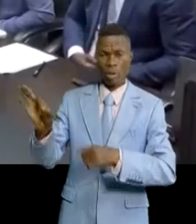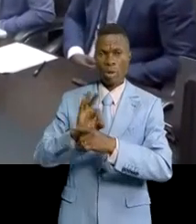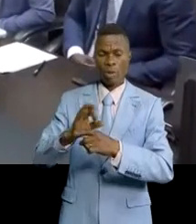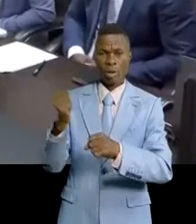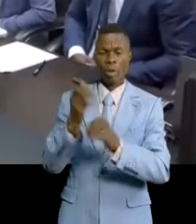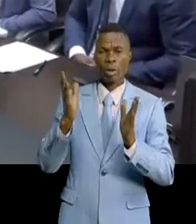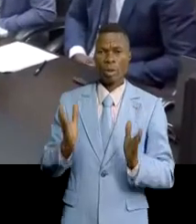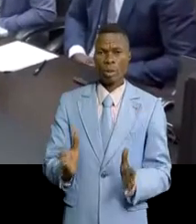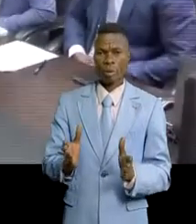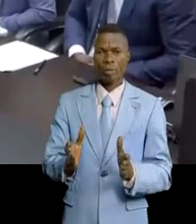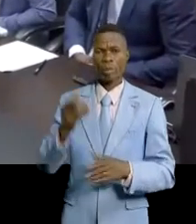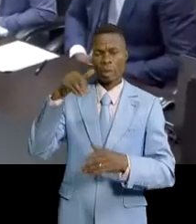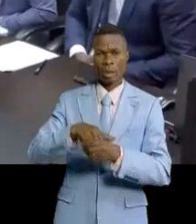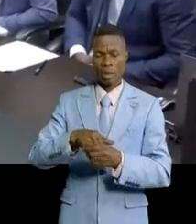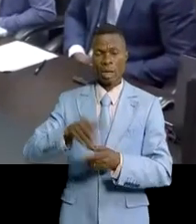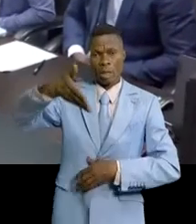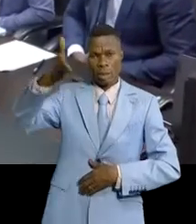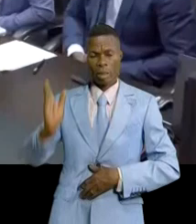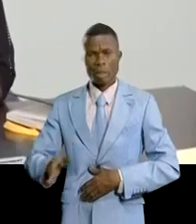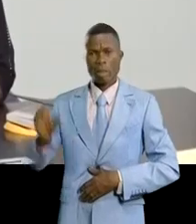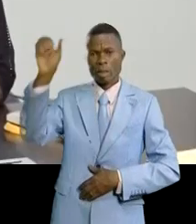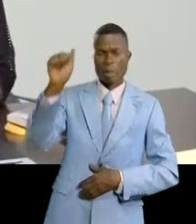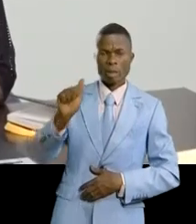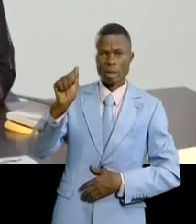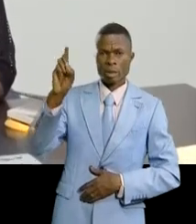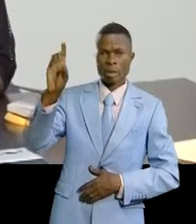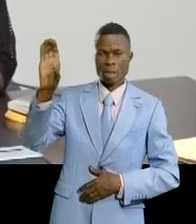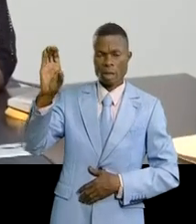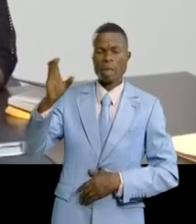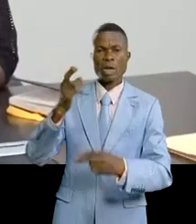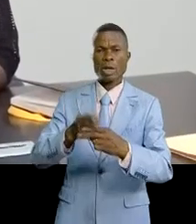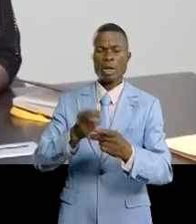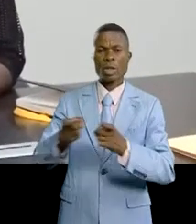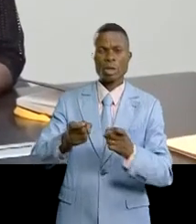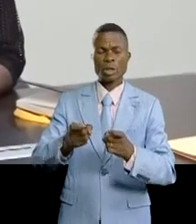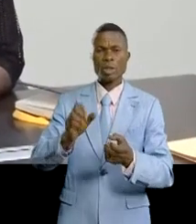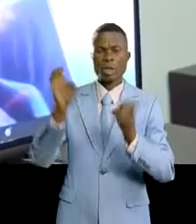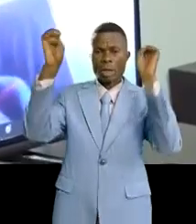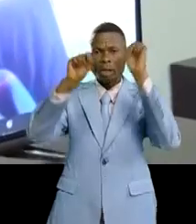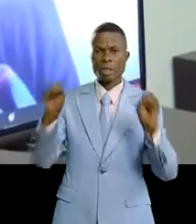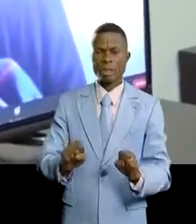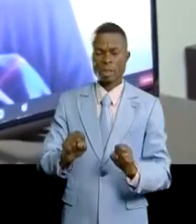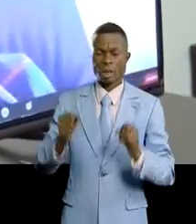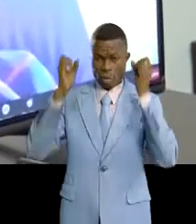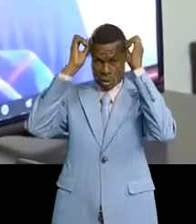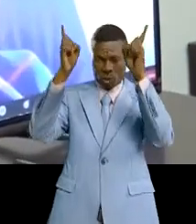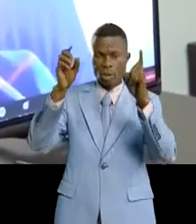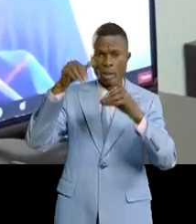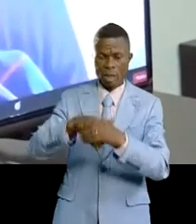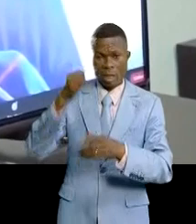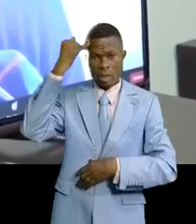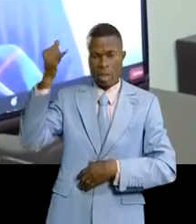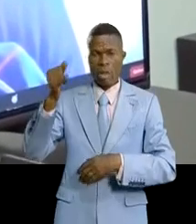professionnelle à travers les experts de la SADEC quant à la gestion du système éducatif tant dans son volet